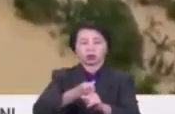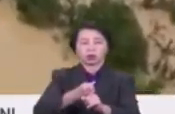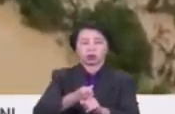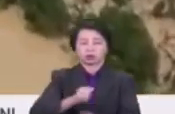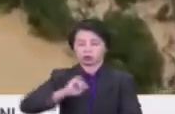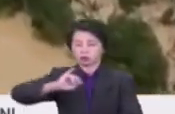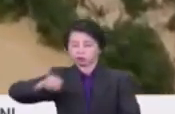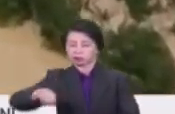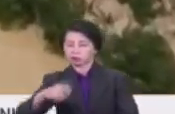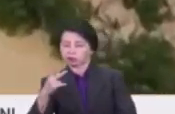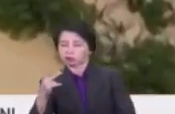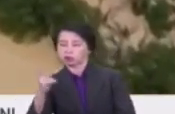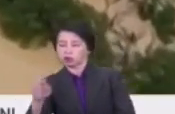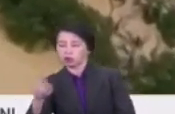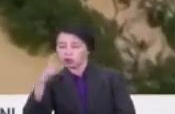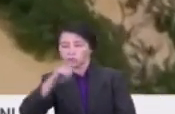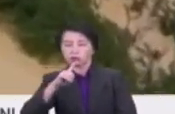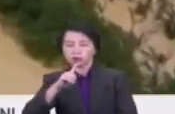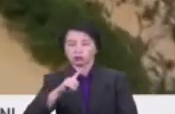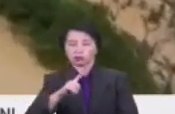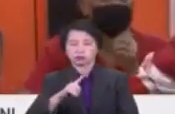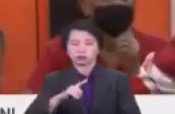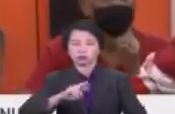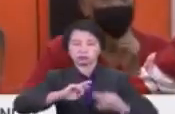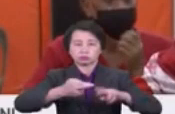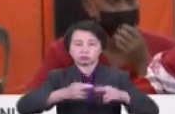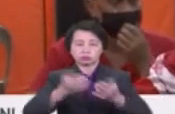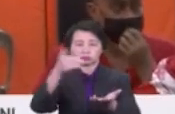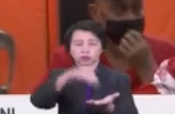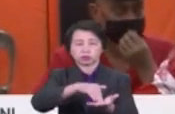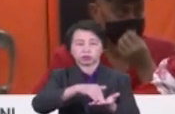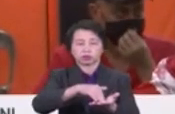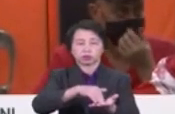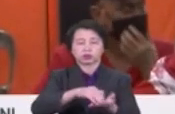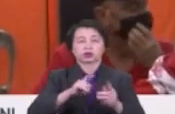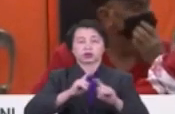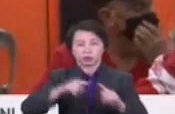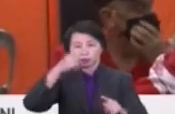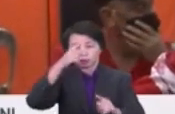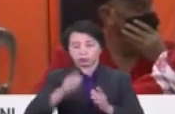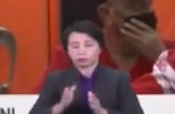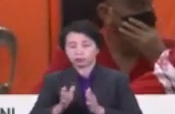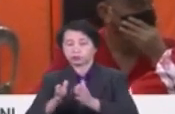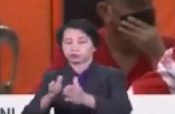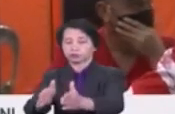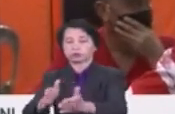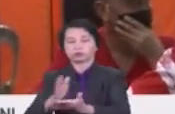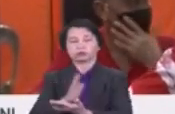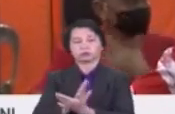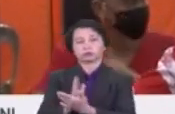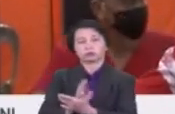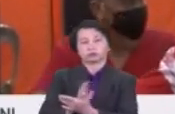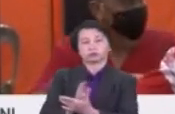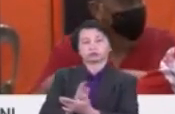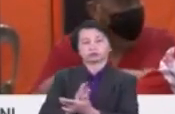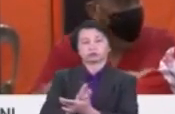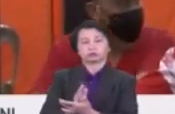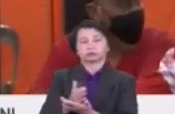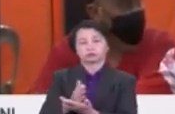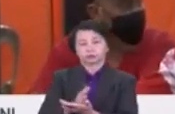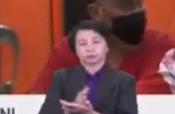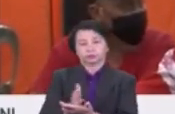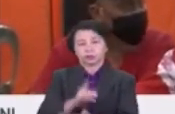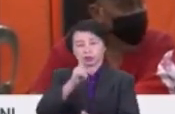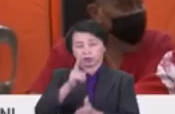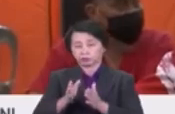JKR untuk membaik semula jalan raya tersebut. Namun demikian, untuk laluan sementara,